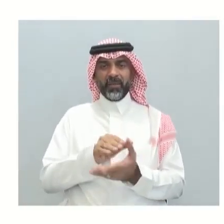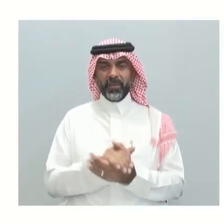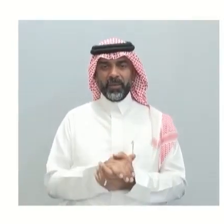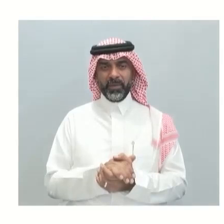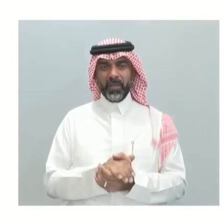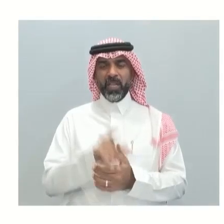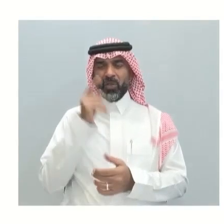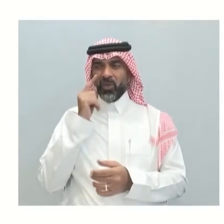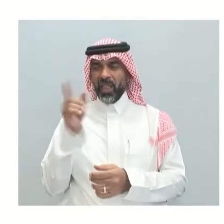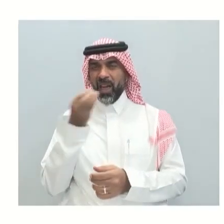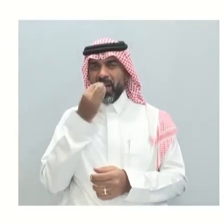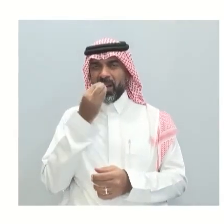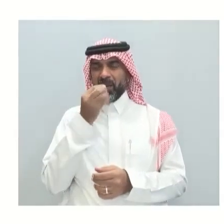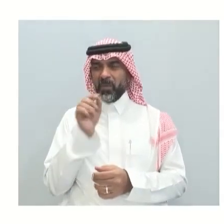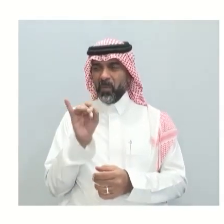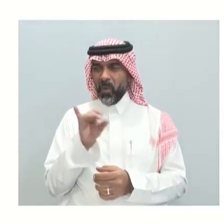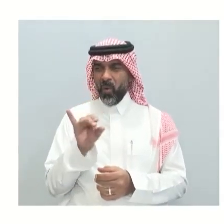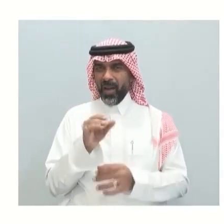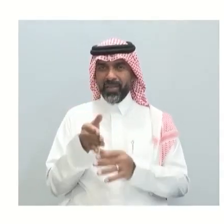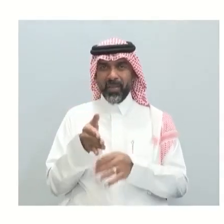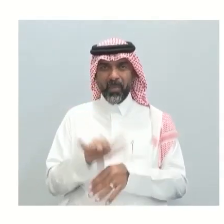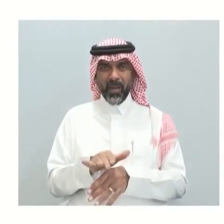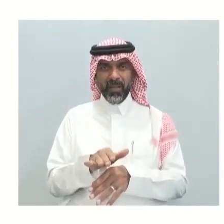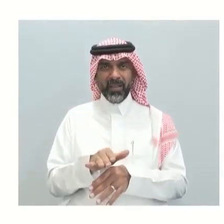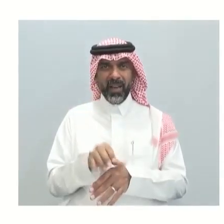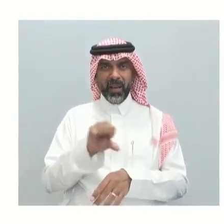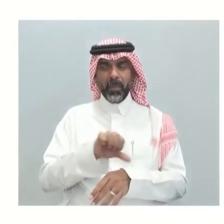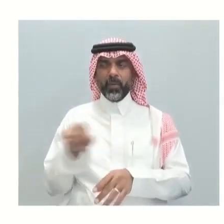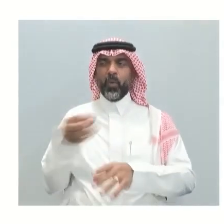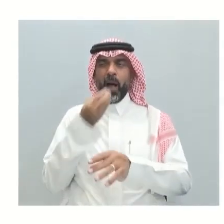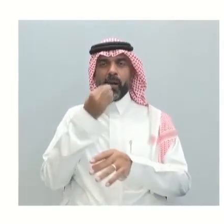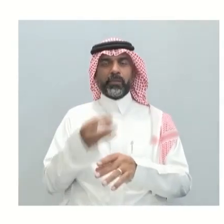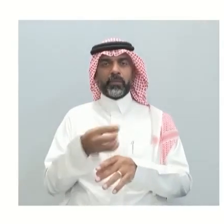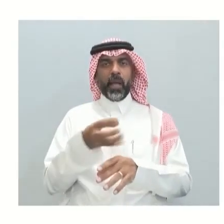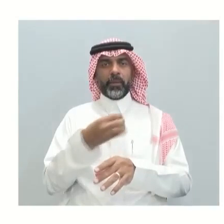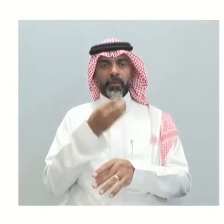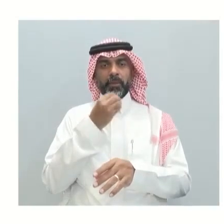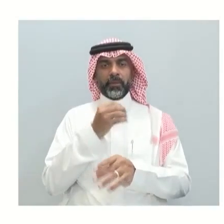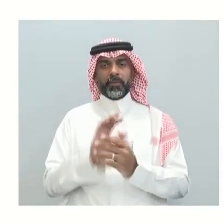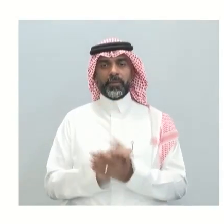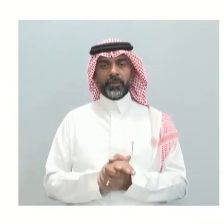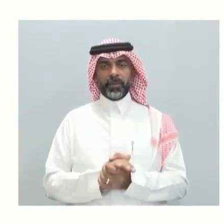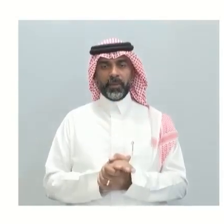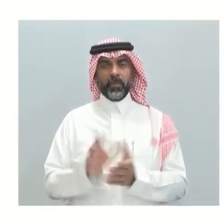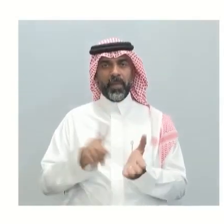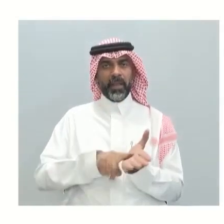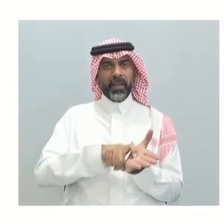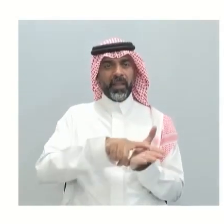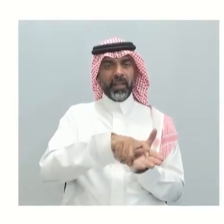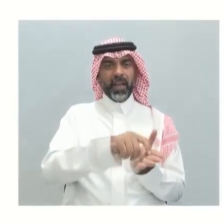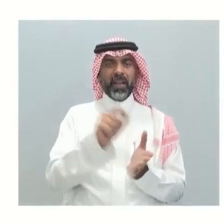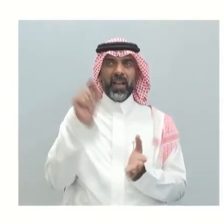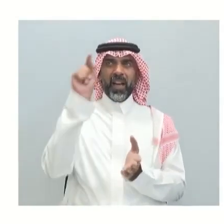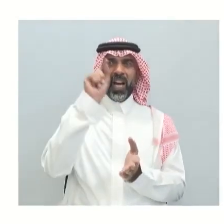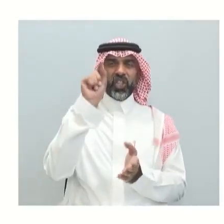من المواد الميته فتعيد بذلك المواد المغذ ال التربه او الهواء او الماء ومثل ما اظهرنا الديدان الحشرات المائيه